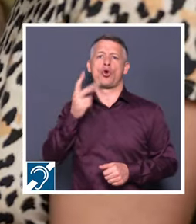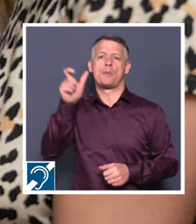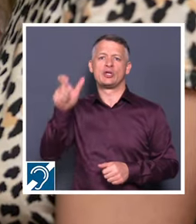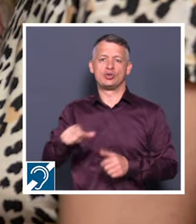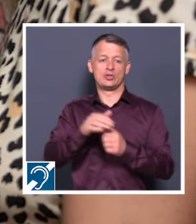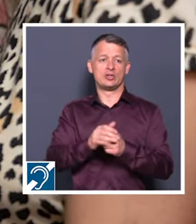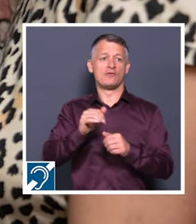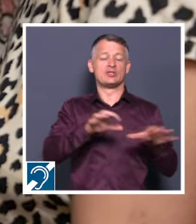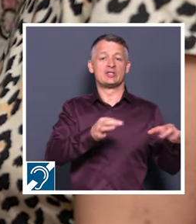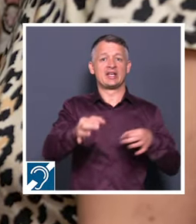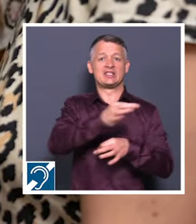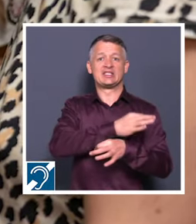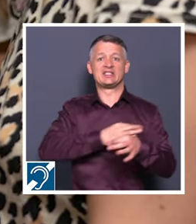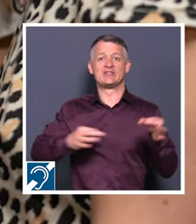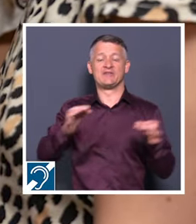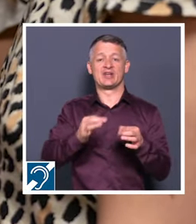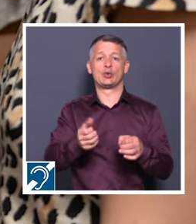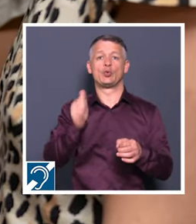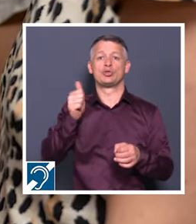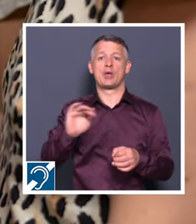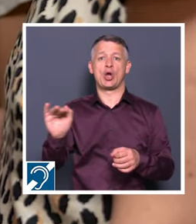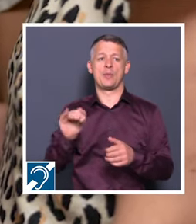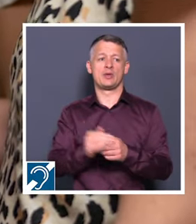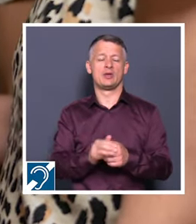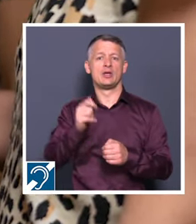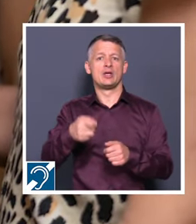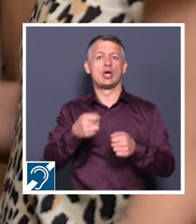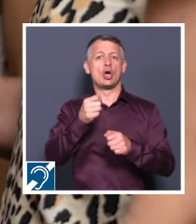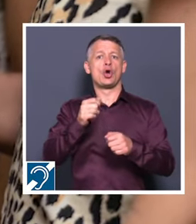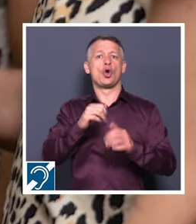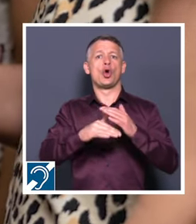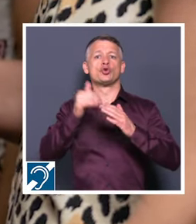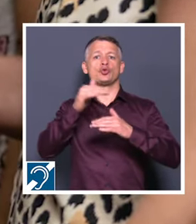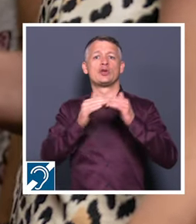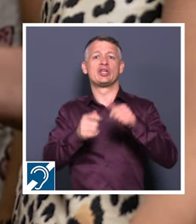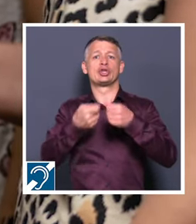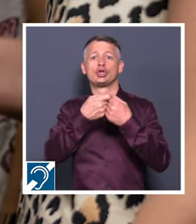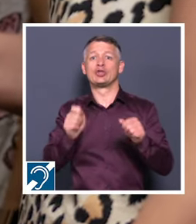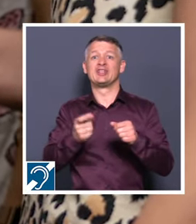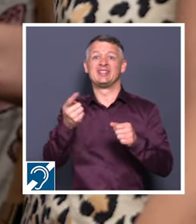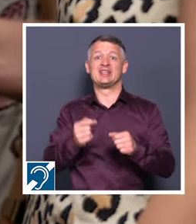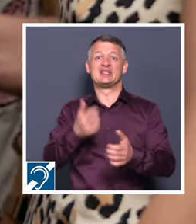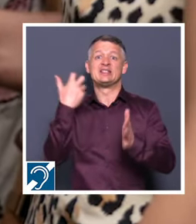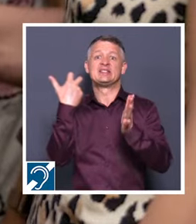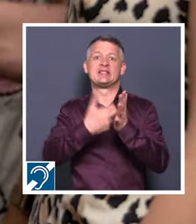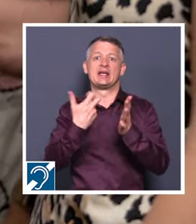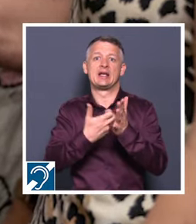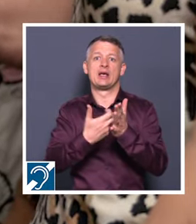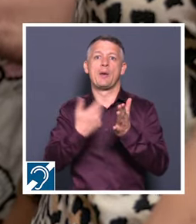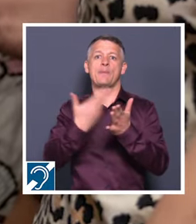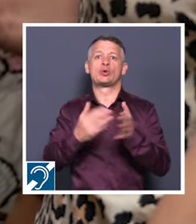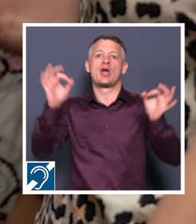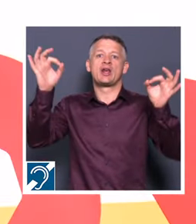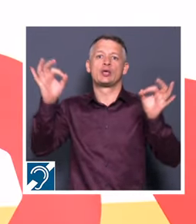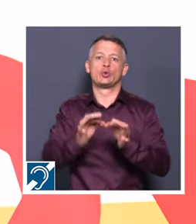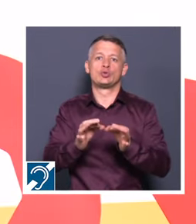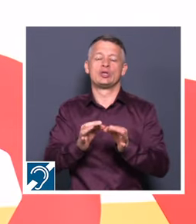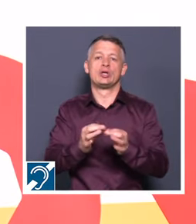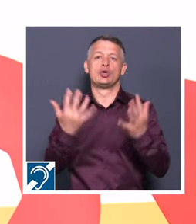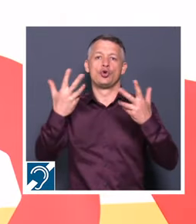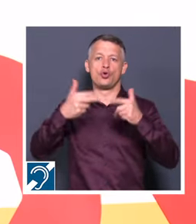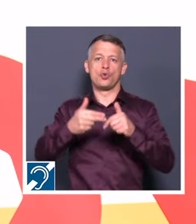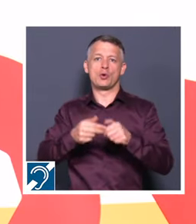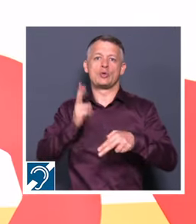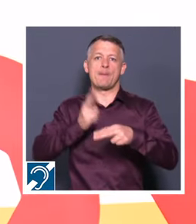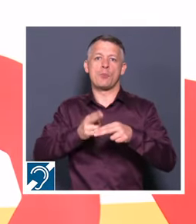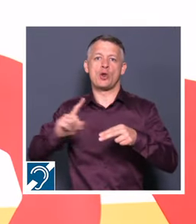transferați 11 copii, iar blocul operator este construit exclusiv din sticlă pentru a reduce numărul de infecții nosocomiale. A fost